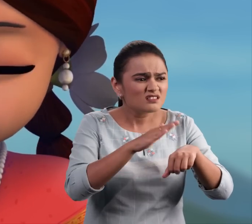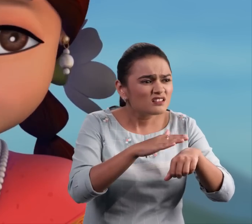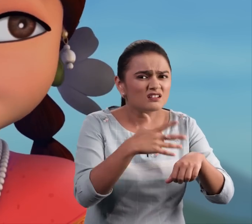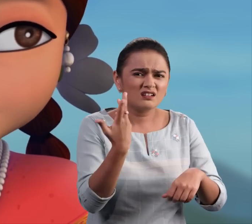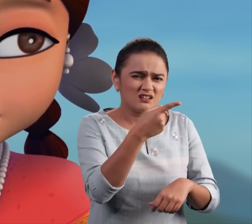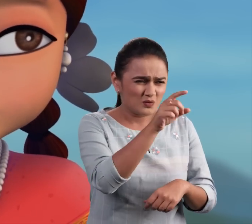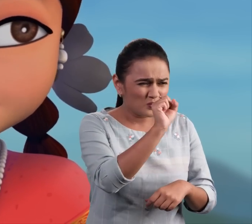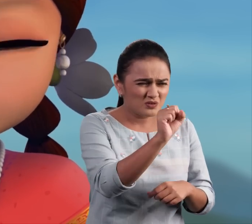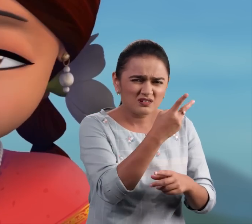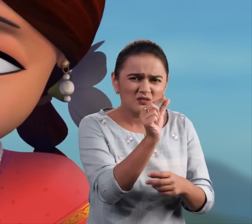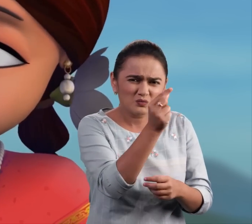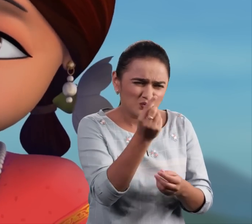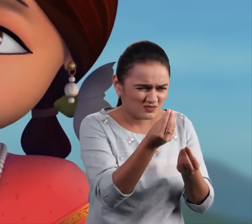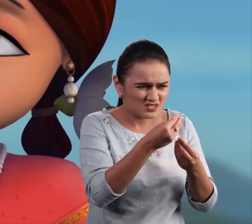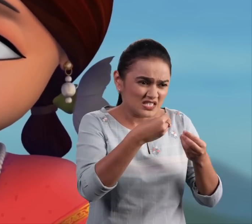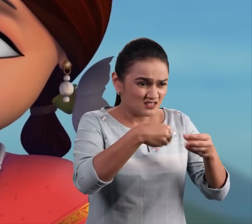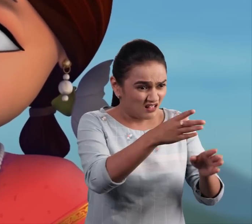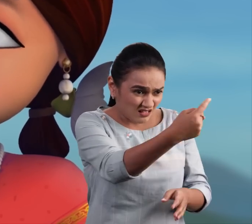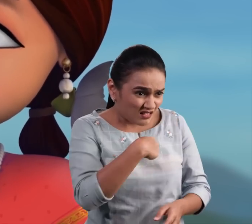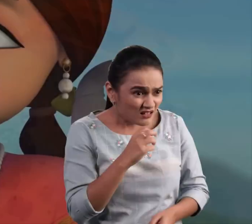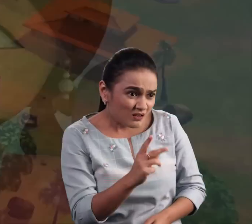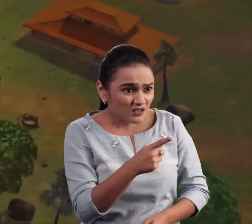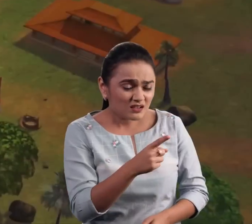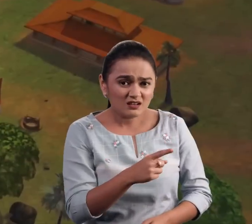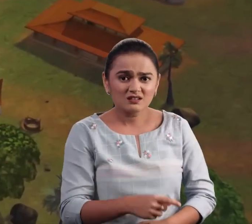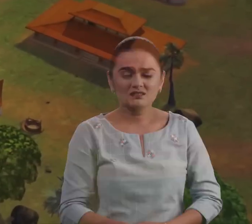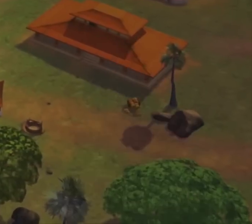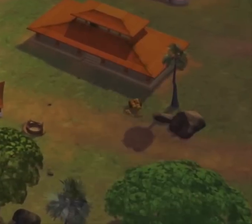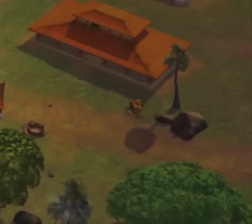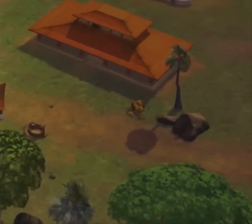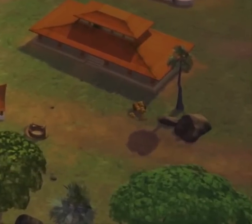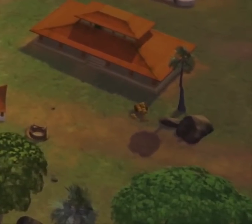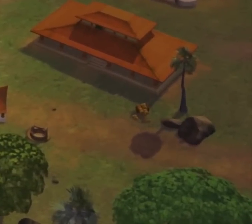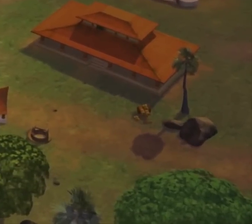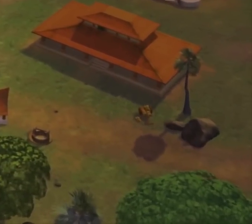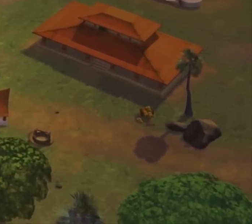पूछना चाहिए कि क्या वो अपने कुछ मोती हमें बेचेगा।